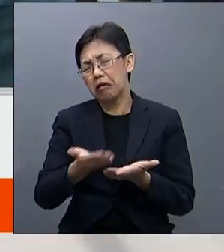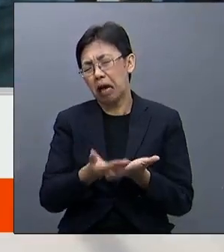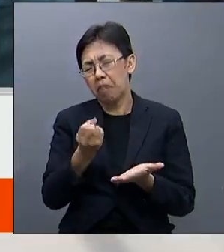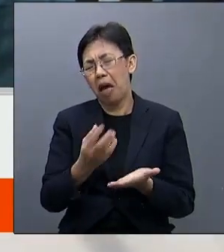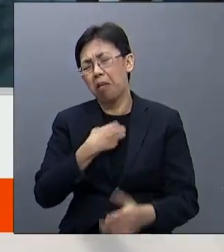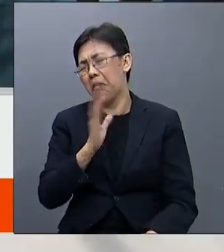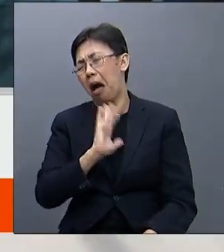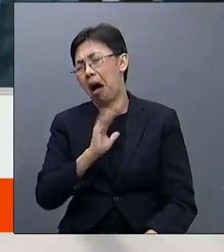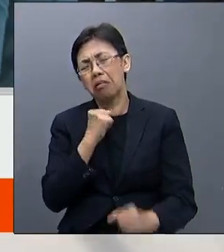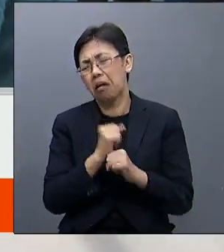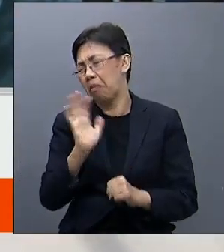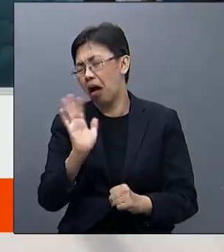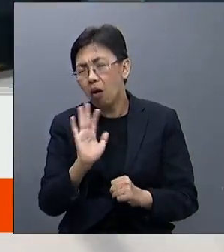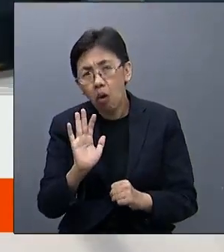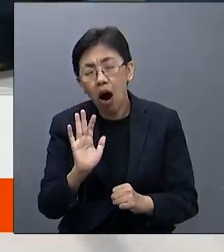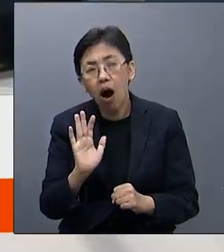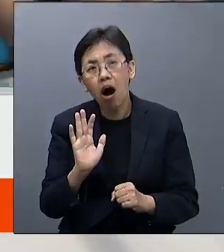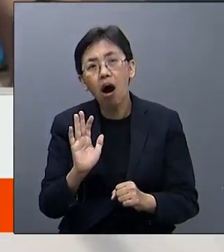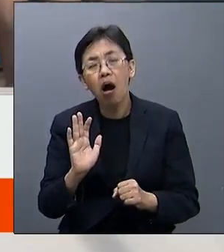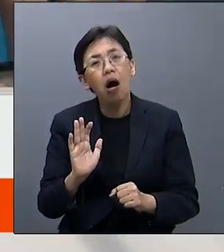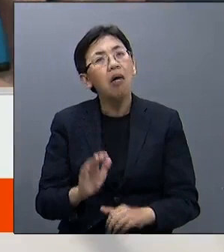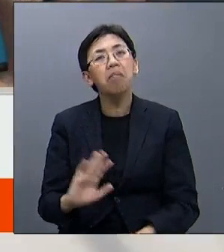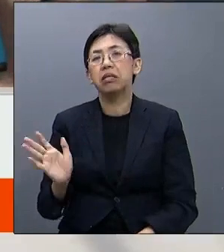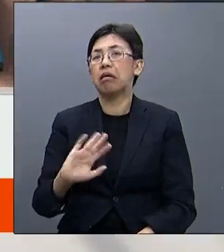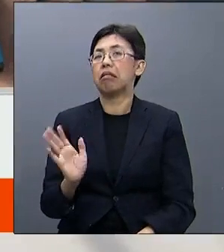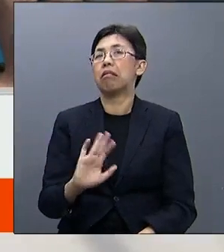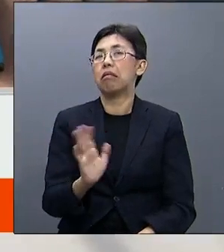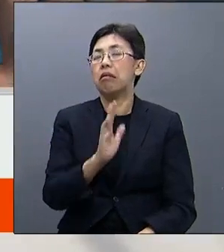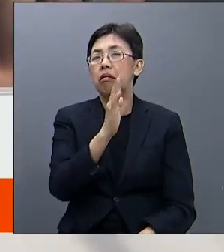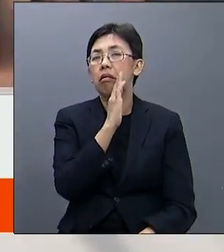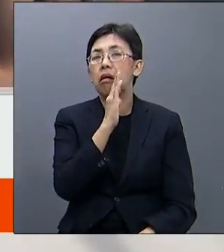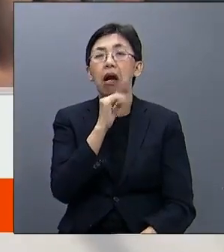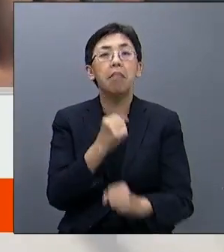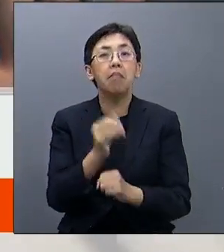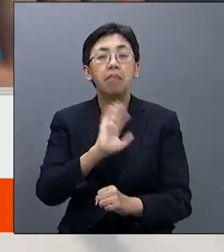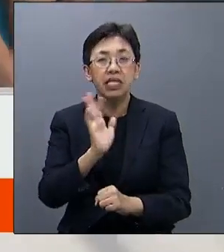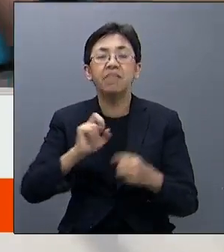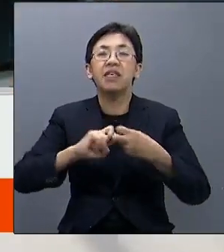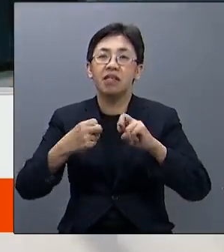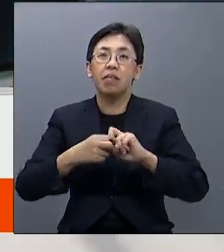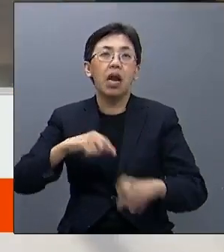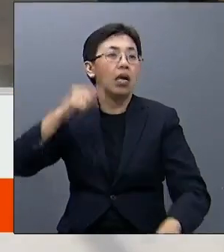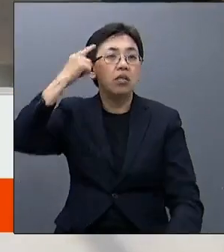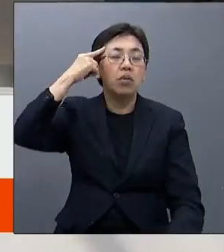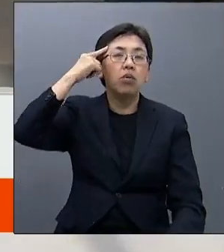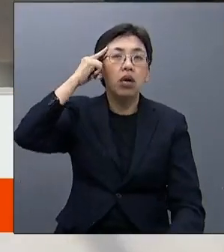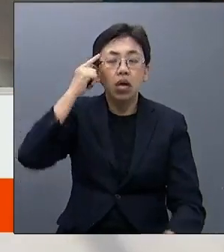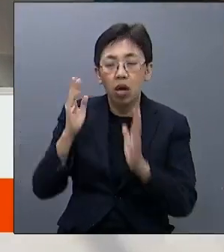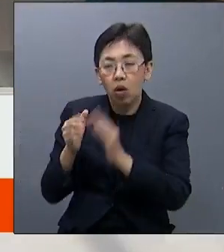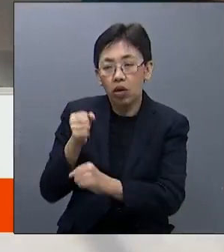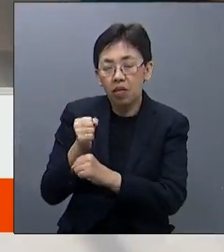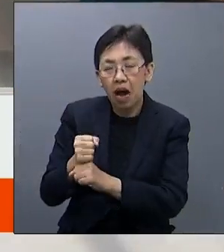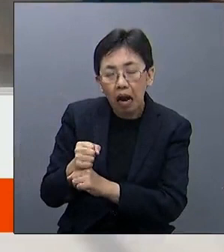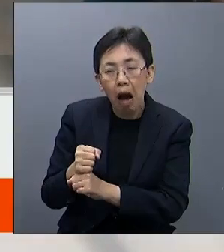ช่ใช่ครับใช่ครับซึ่งในความเป็นจริงแล้วไม่ใช่เลยเพราะถ้าเกิดคุณไม่ทำเนี่ยแหละคุณจะยิ่งไม่รู้เลยว่าน้องคุณไปทำตั